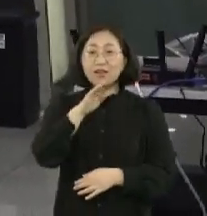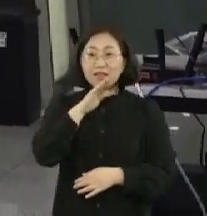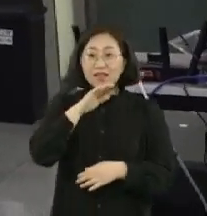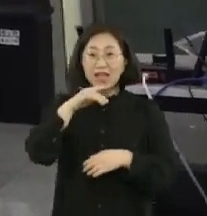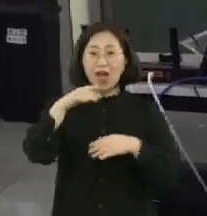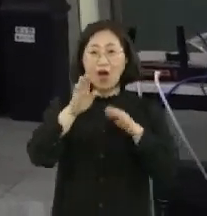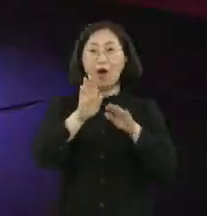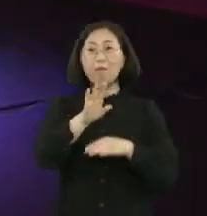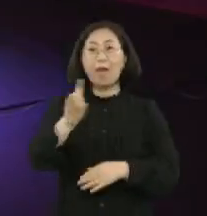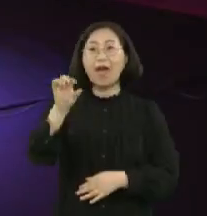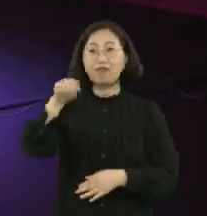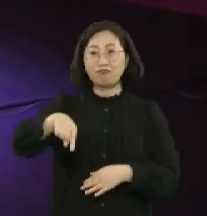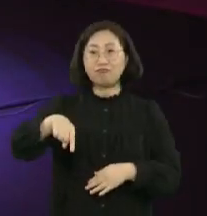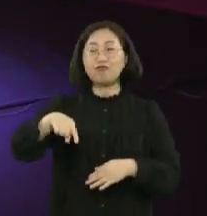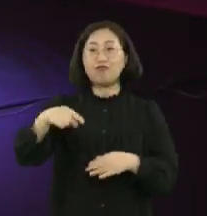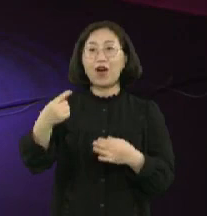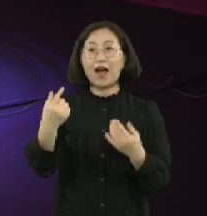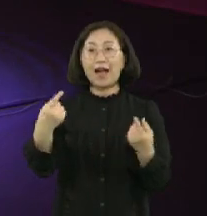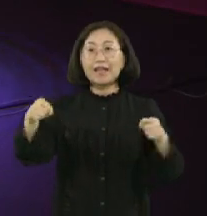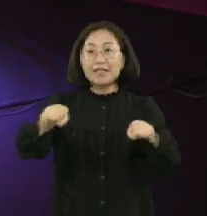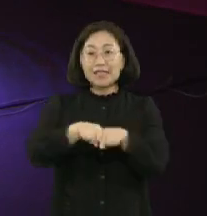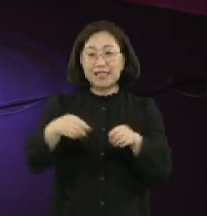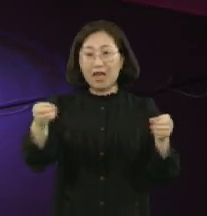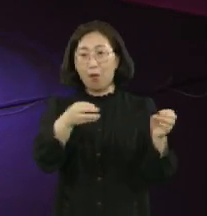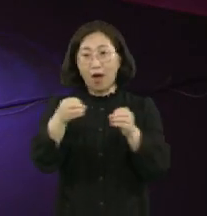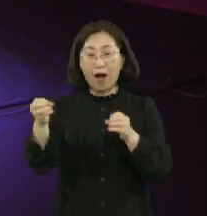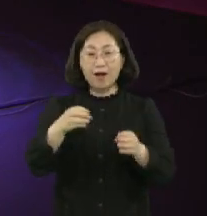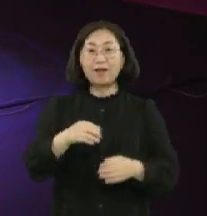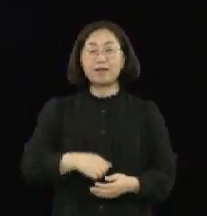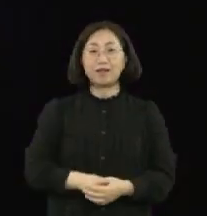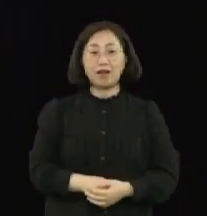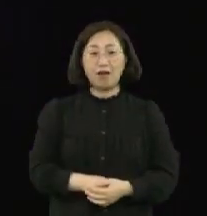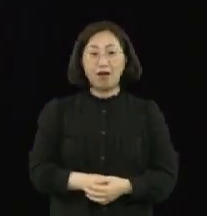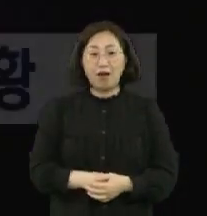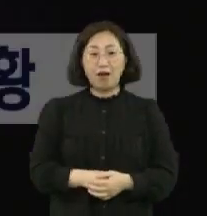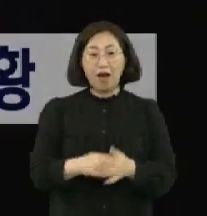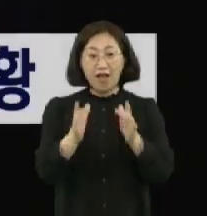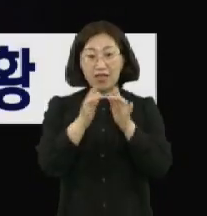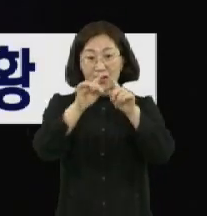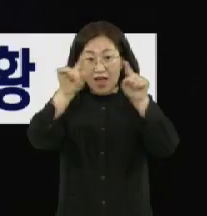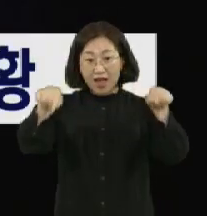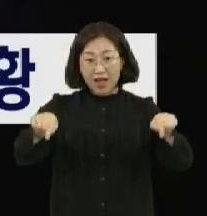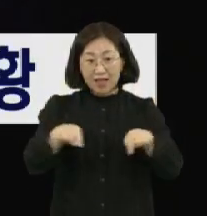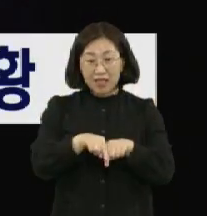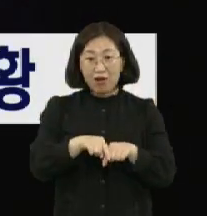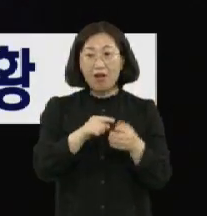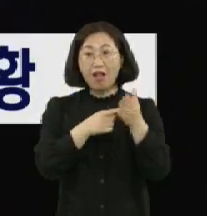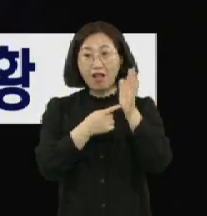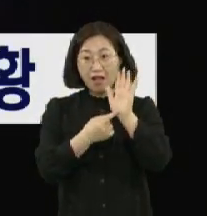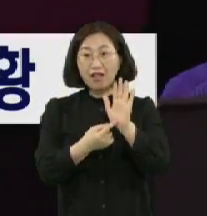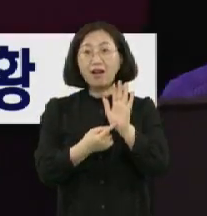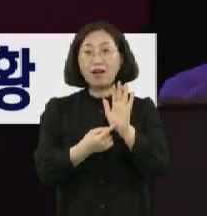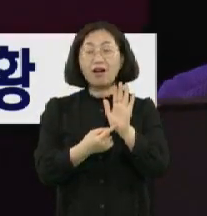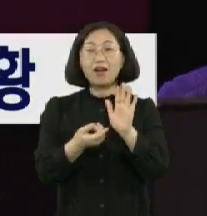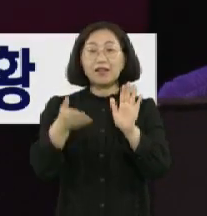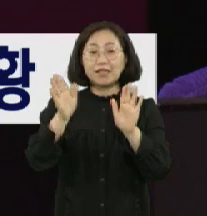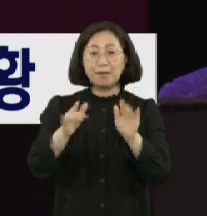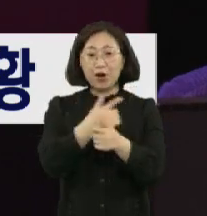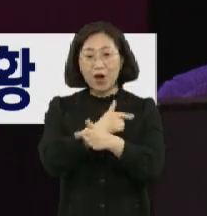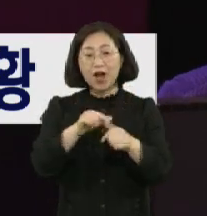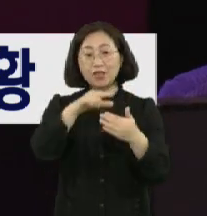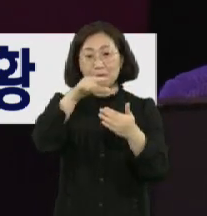볼거리를 제공했습니다. 가상 공간에서 열린 입학식이지만 대학 생활에 필요한 정보와 다양한 프로그램이